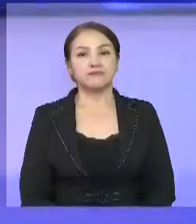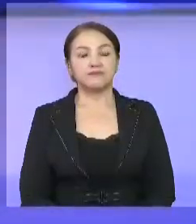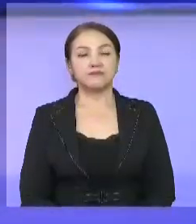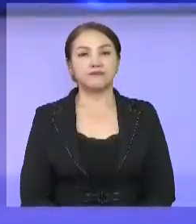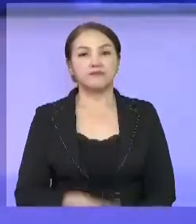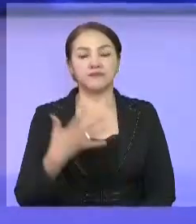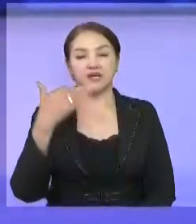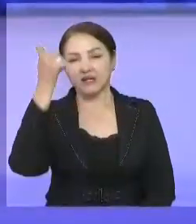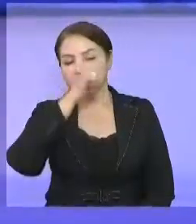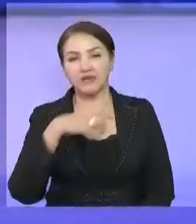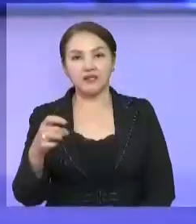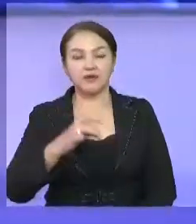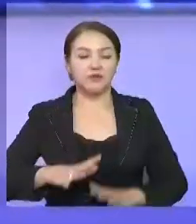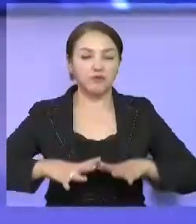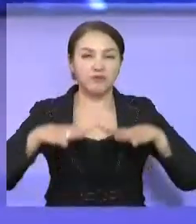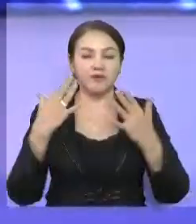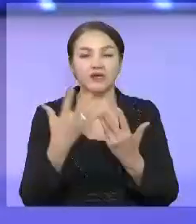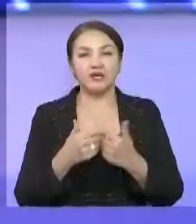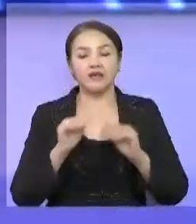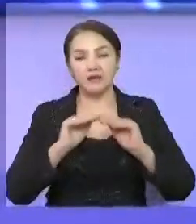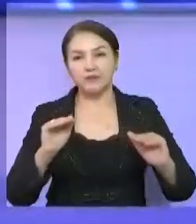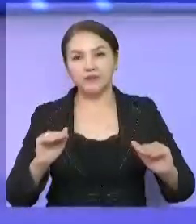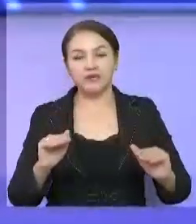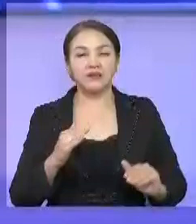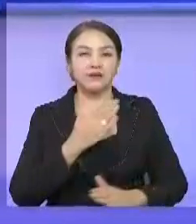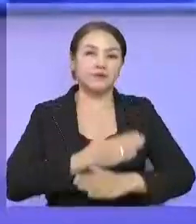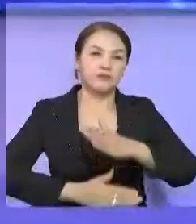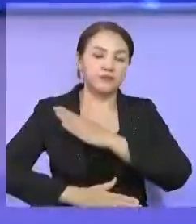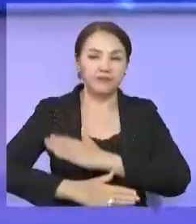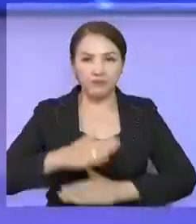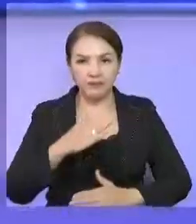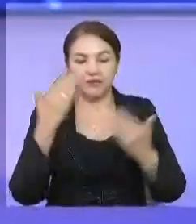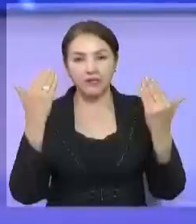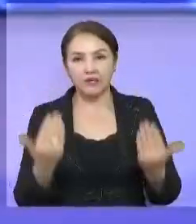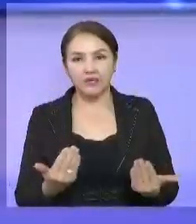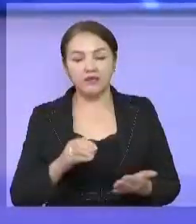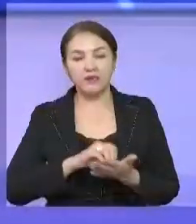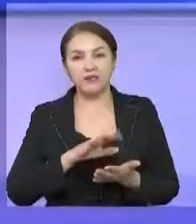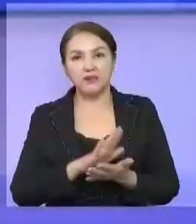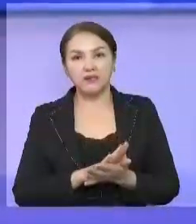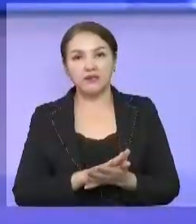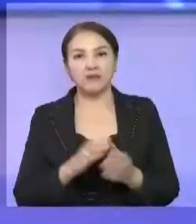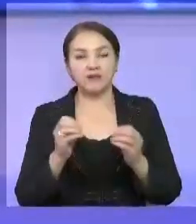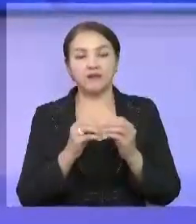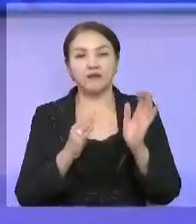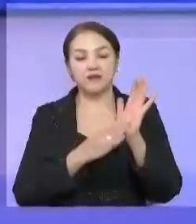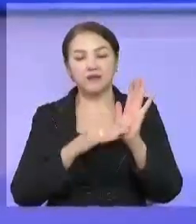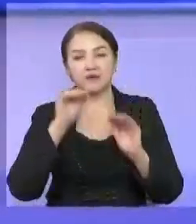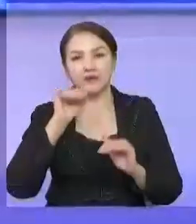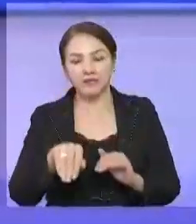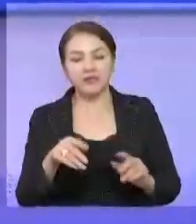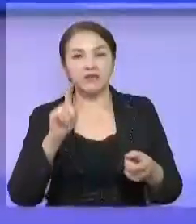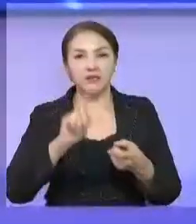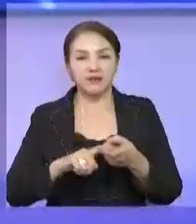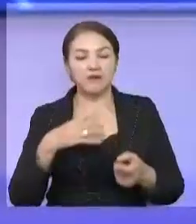За последние 5 лет в регионе увеличилось количество детей с особыми потребностями. На сегодня их зарегистрировано уже 9 тысяч. В связи с